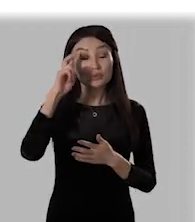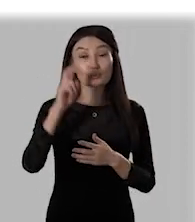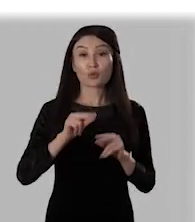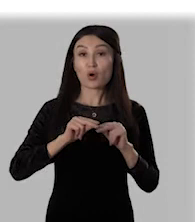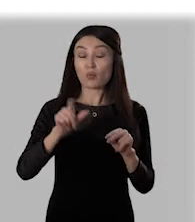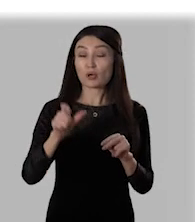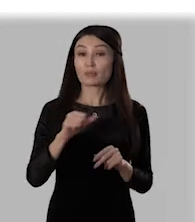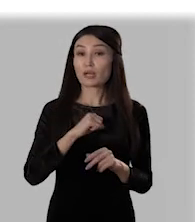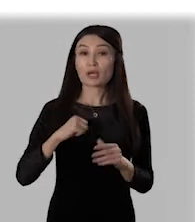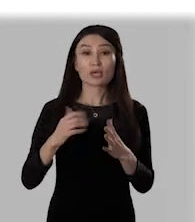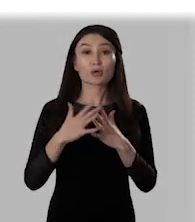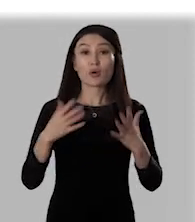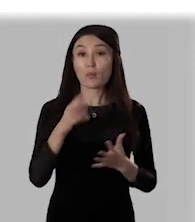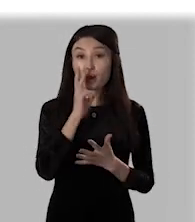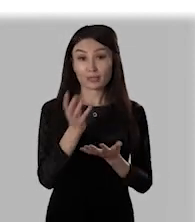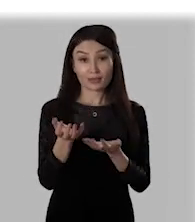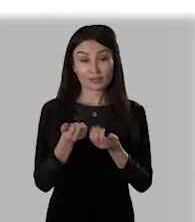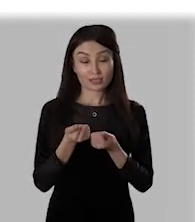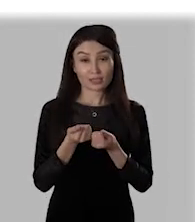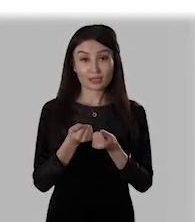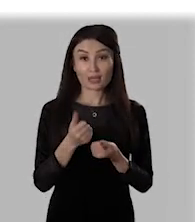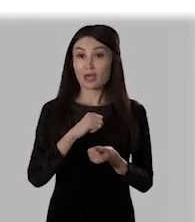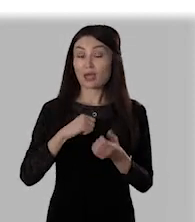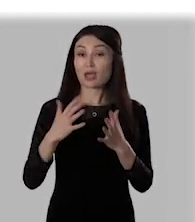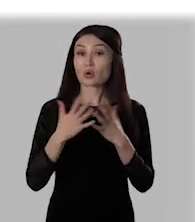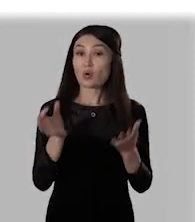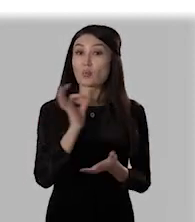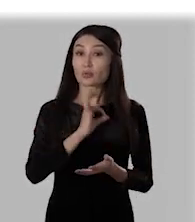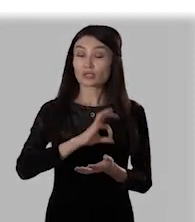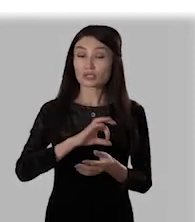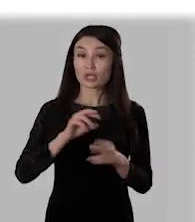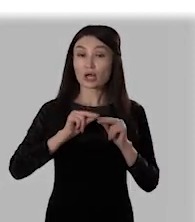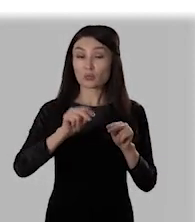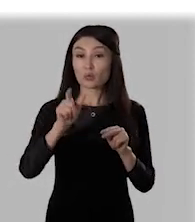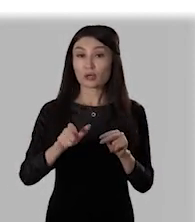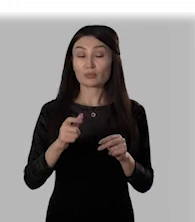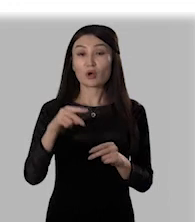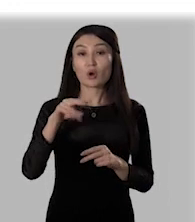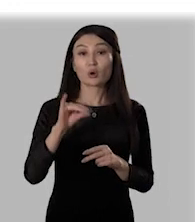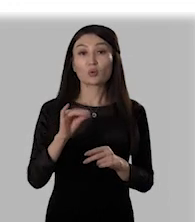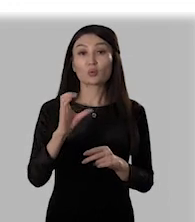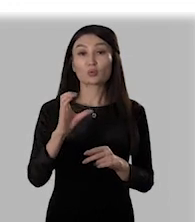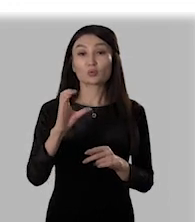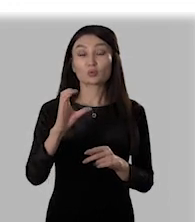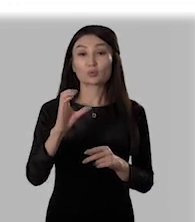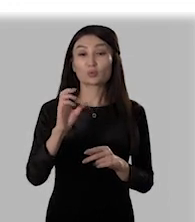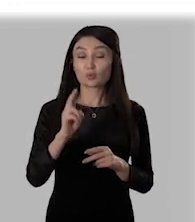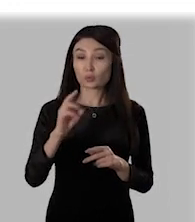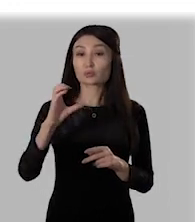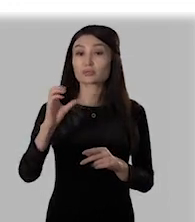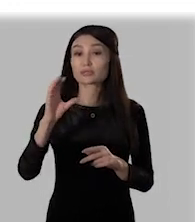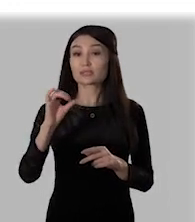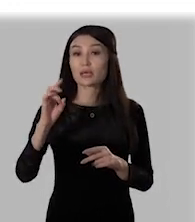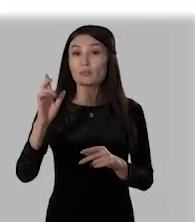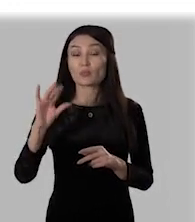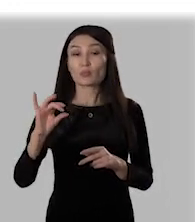мугалимдер эң көп айлык алышат? Эң көп киреше алган мугалимдер Люксембургта.